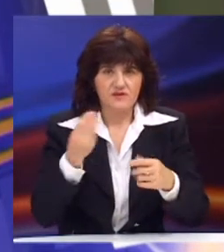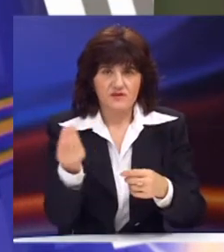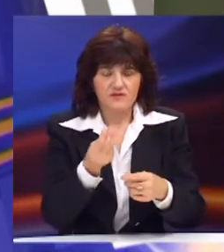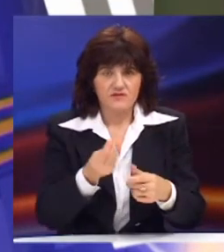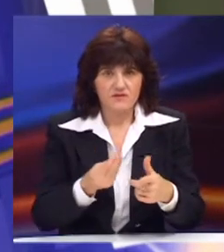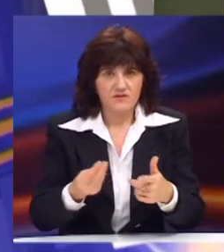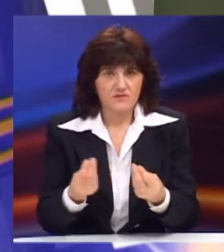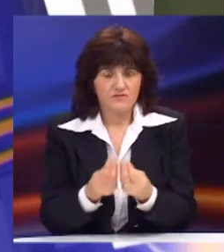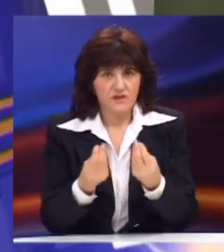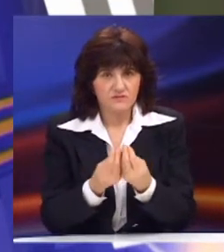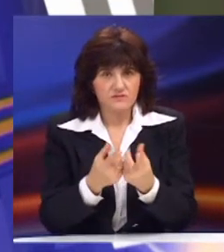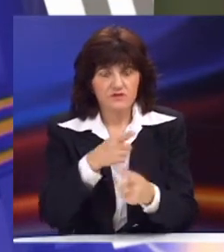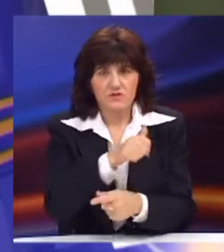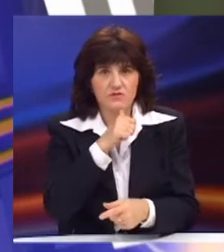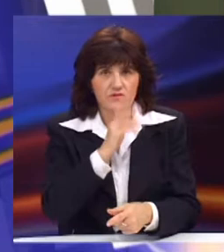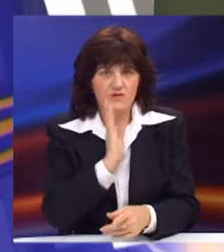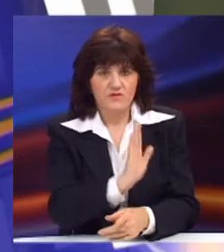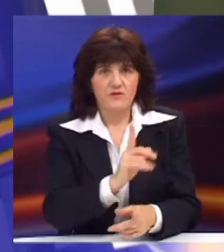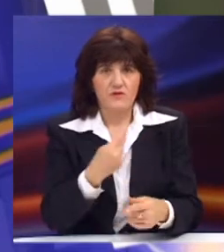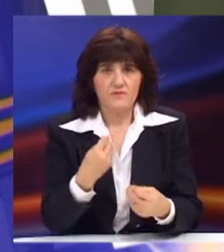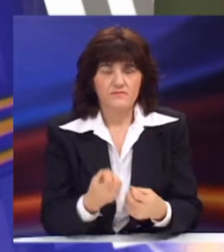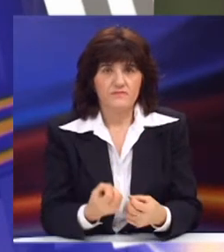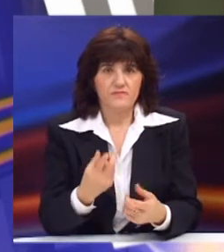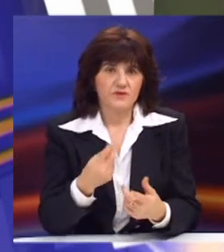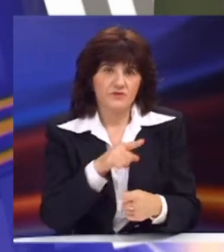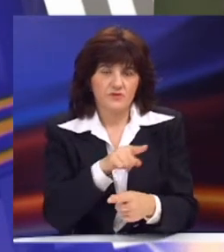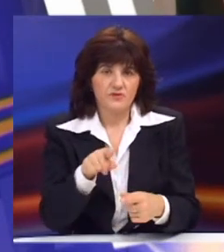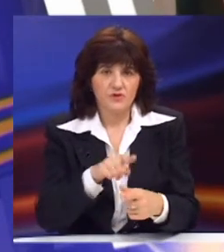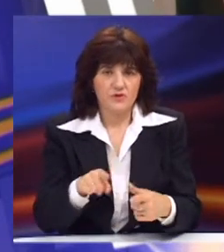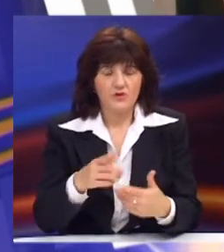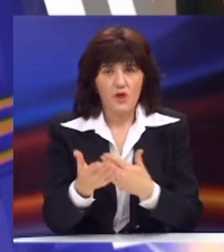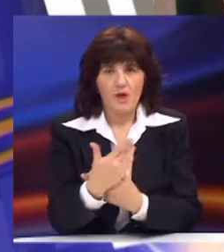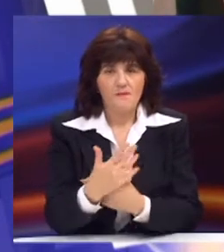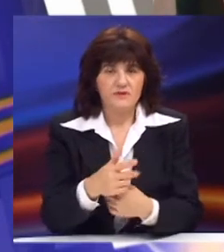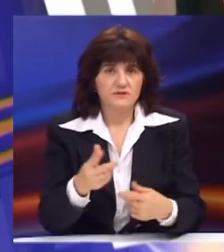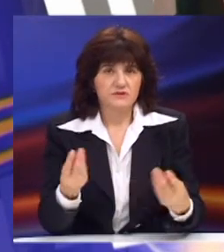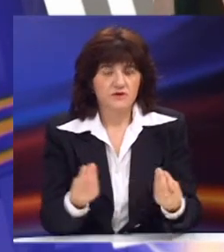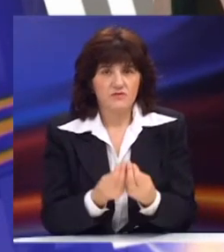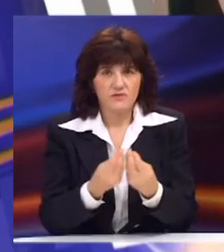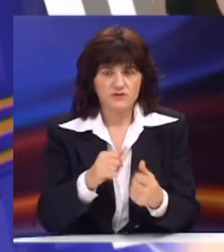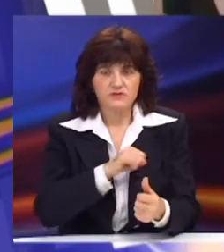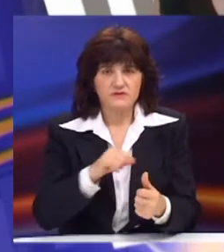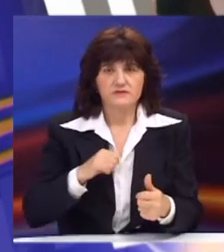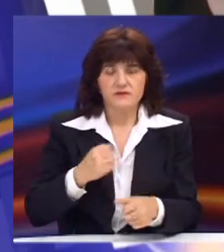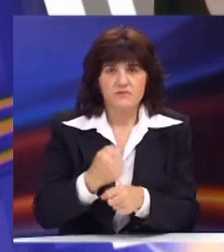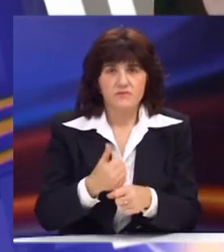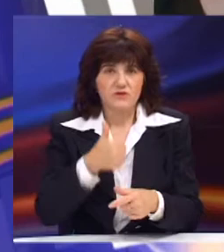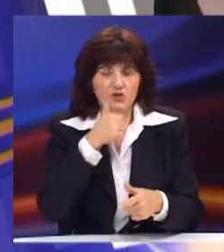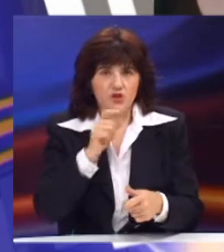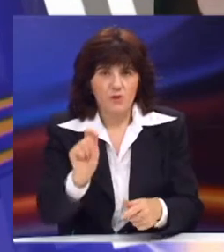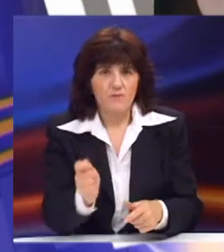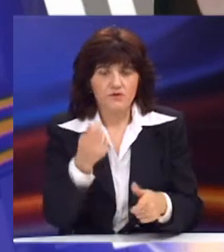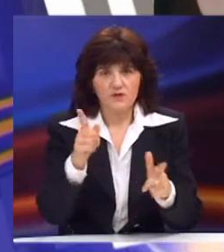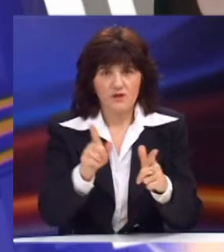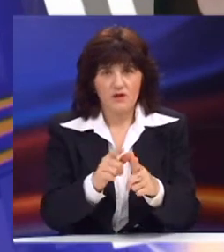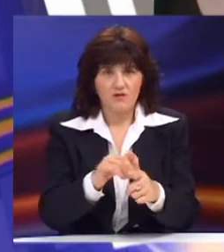njenih stanara konstruišu delo. Umetnici su po svom opredeljenju birali da čitaju neku od datih priča svojim delima ili da kontriraju